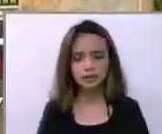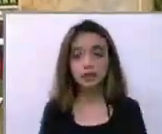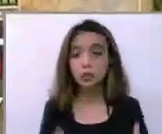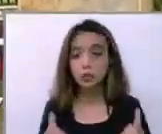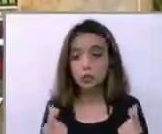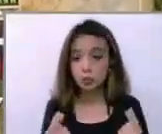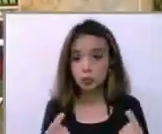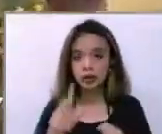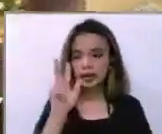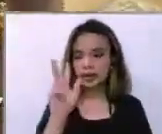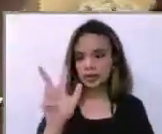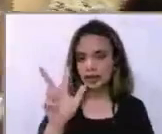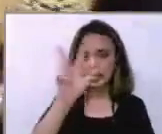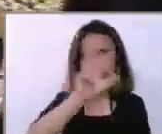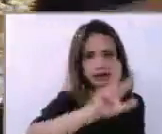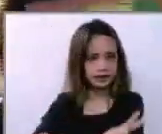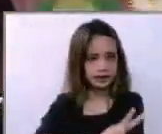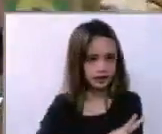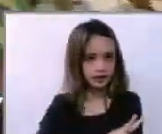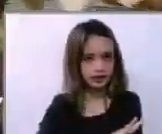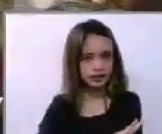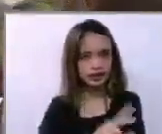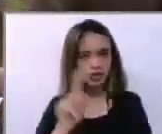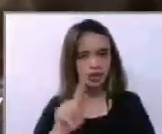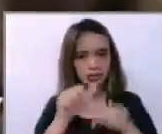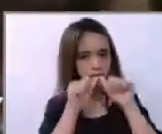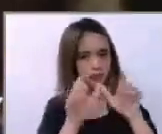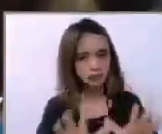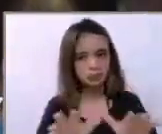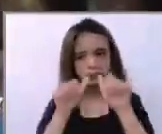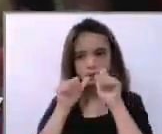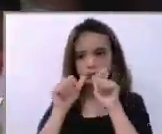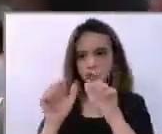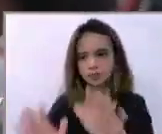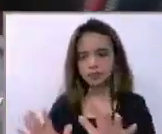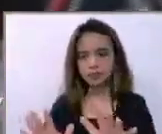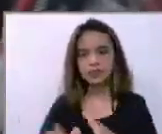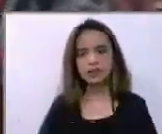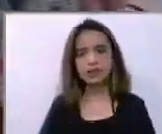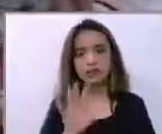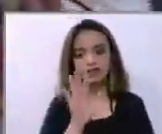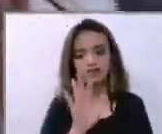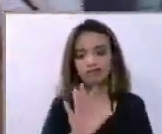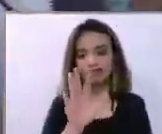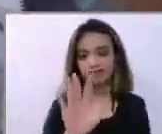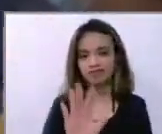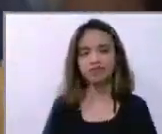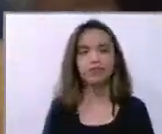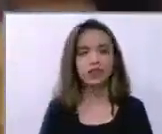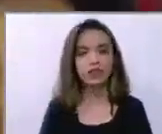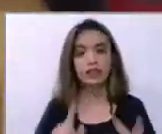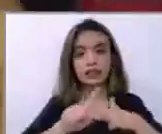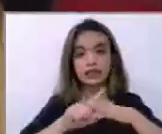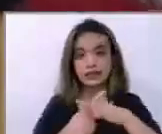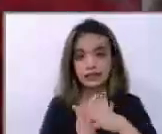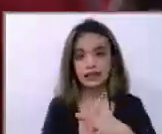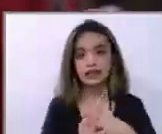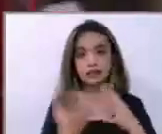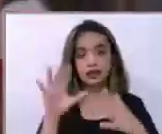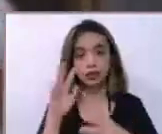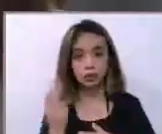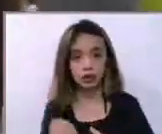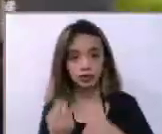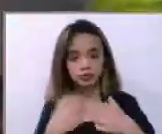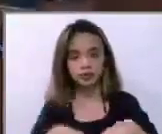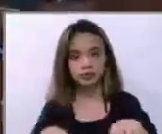ang tradisyonal na pagbebendisyon sa mga replika at buong Itim na Nazareno ng mga deboto na magsisimula at matatapos sa 29